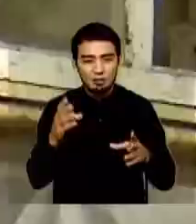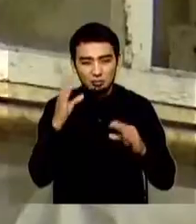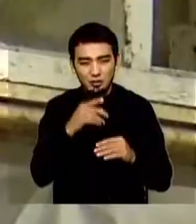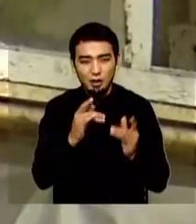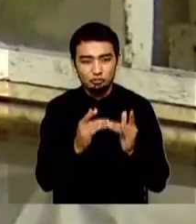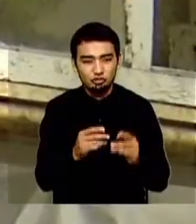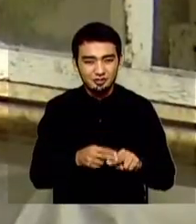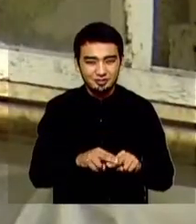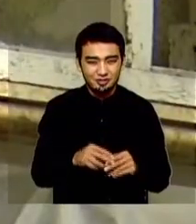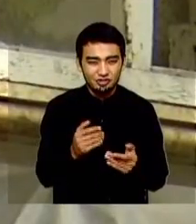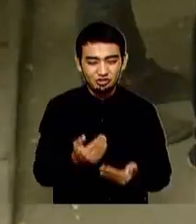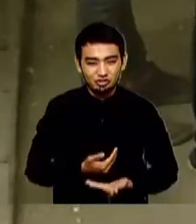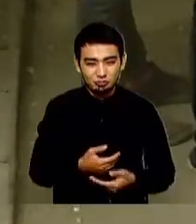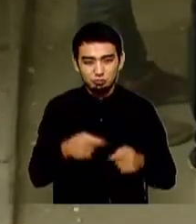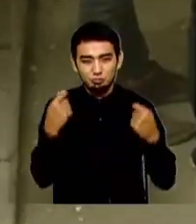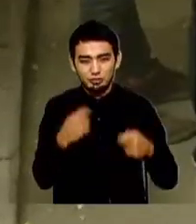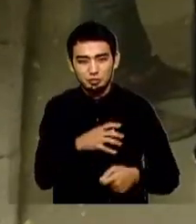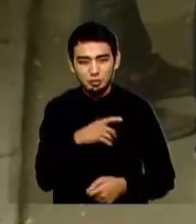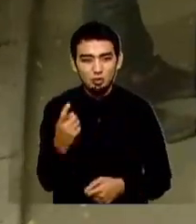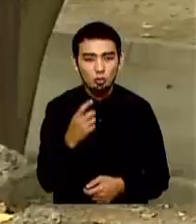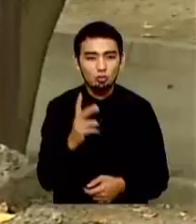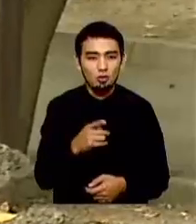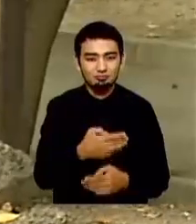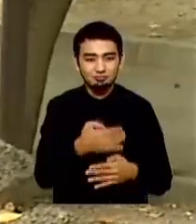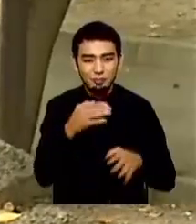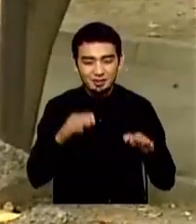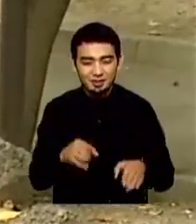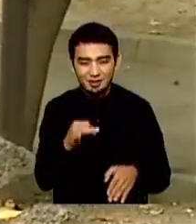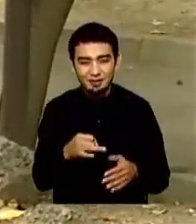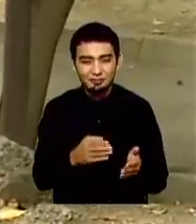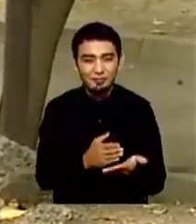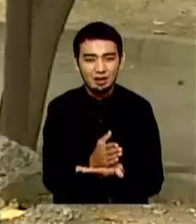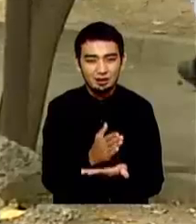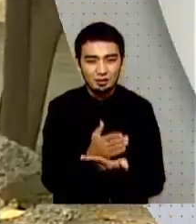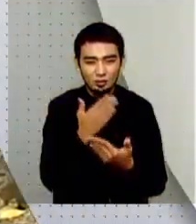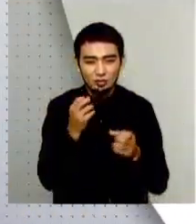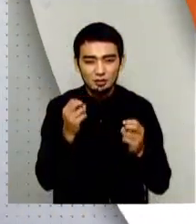общежитие, где они проживали, продали? Кто хозяин здания и есть ли выход из ситуации?